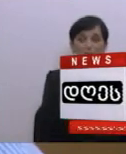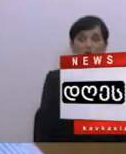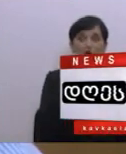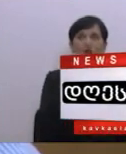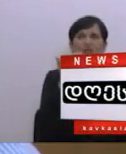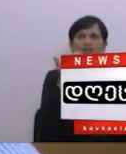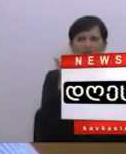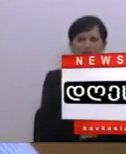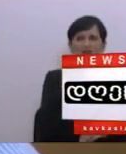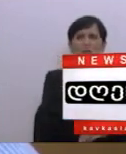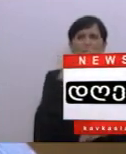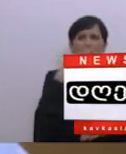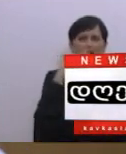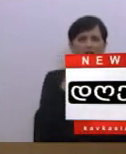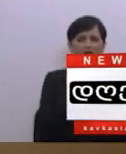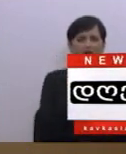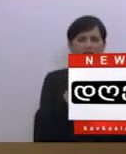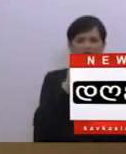kide bev rame shihart.